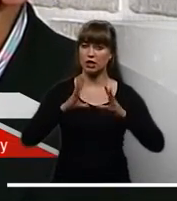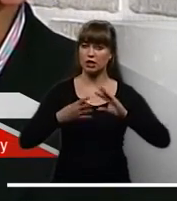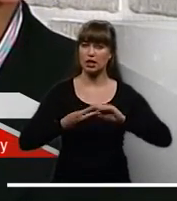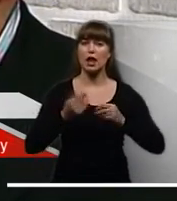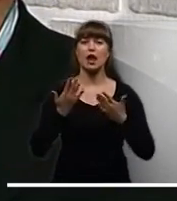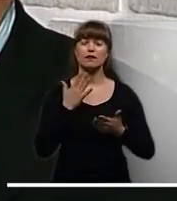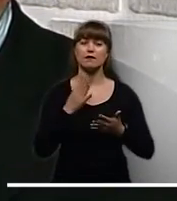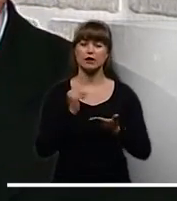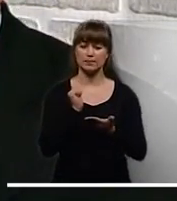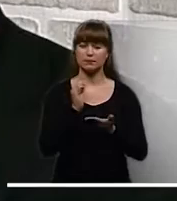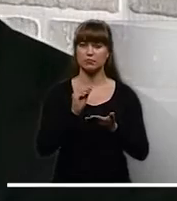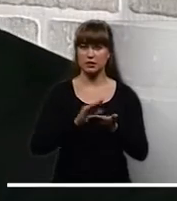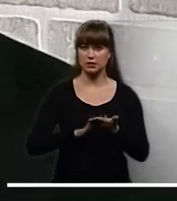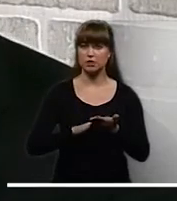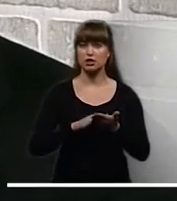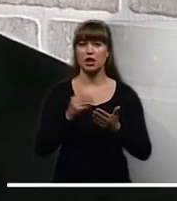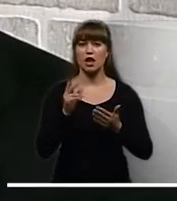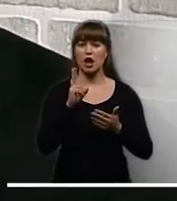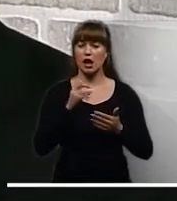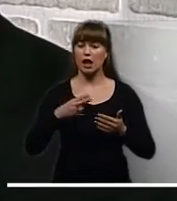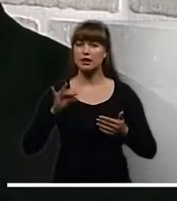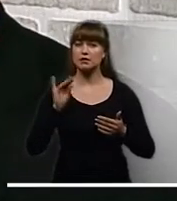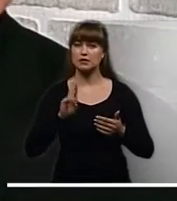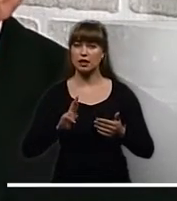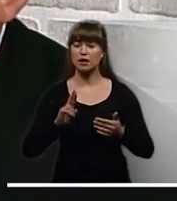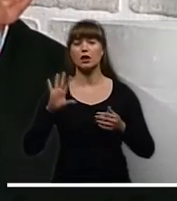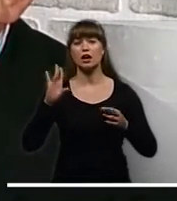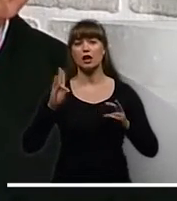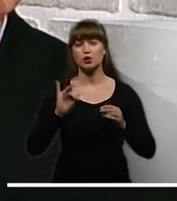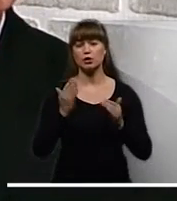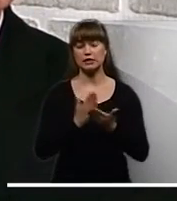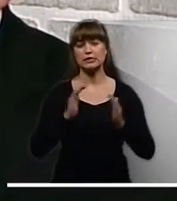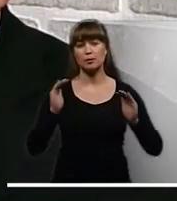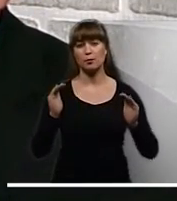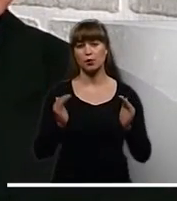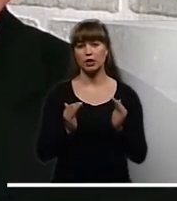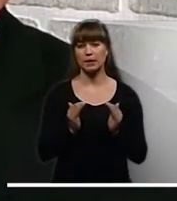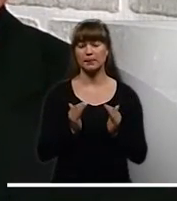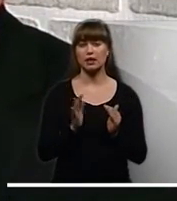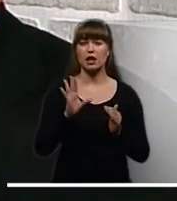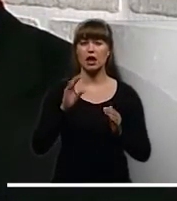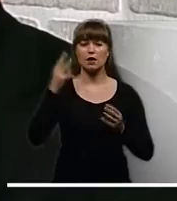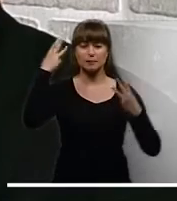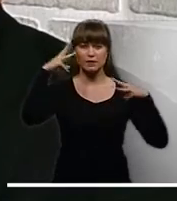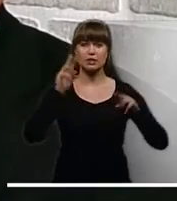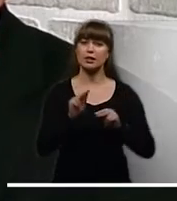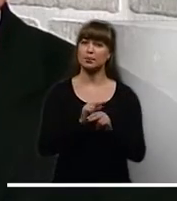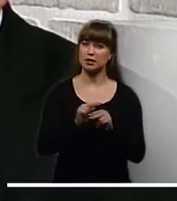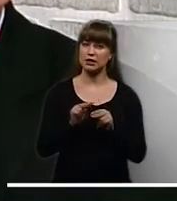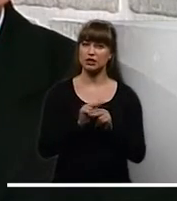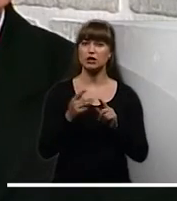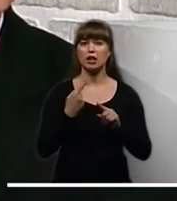наверное, ей назначена была антагонистами кальция, но есть более-менее современные методы